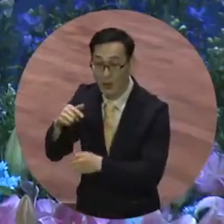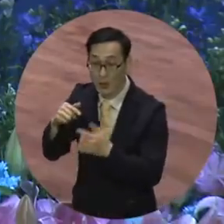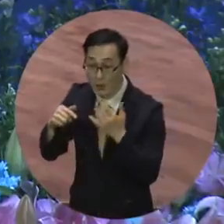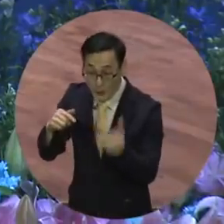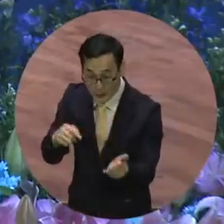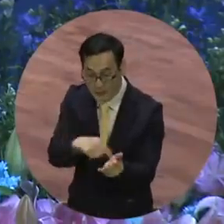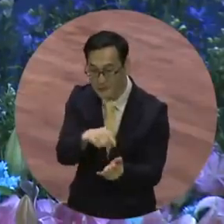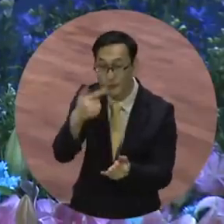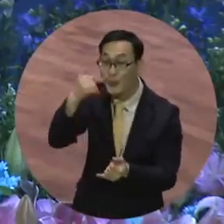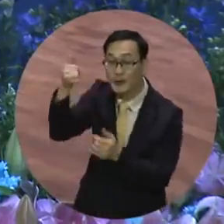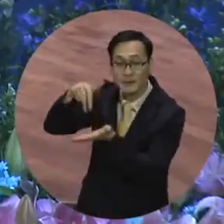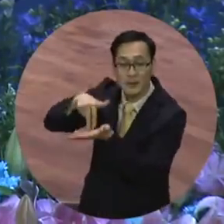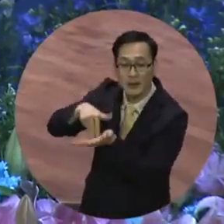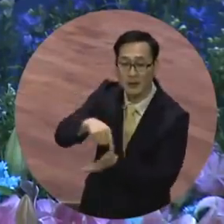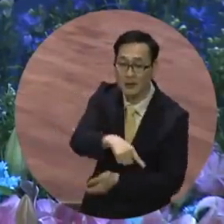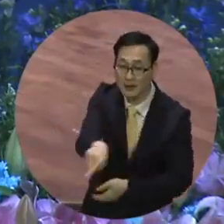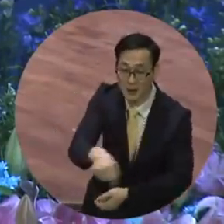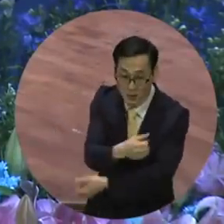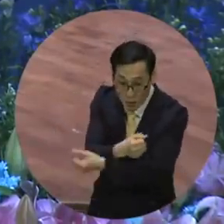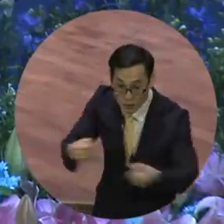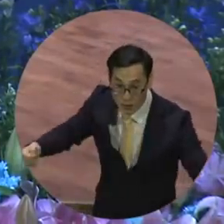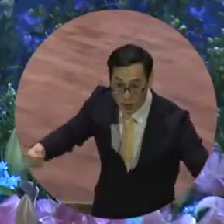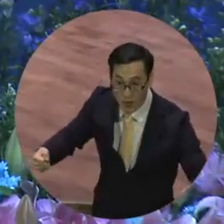꼴통이라도, 남의 뭘 하든지,